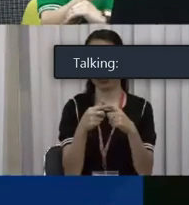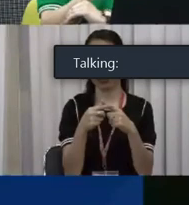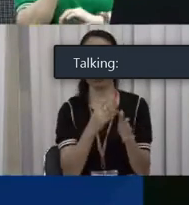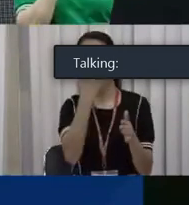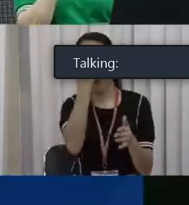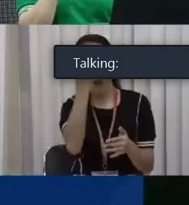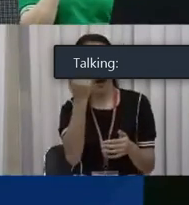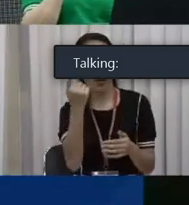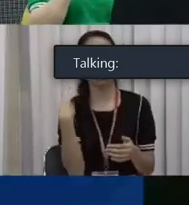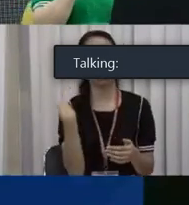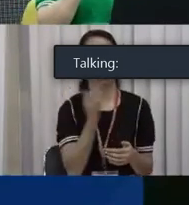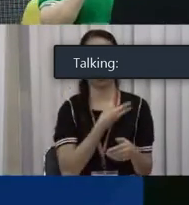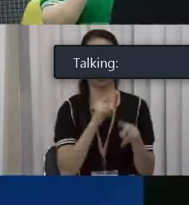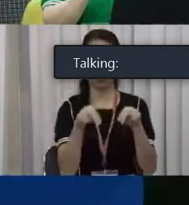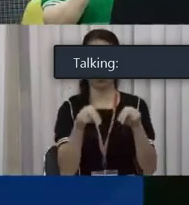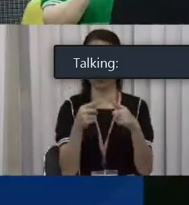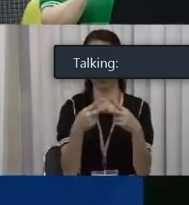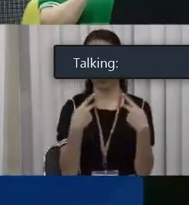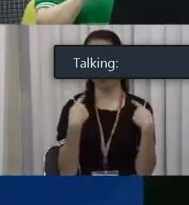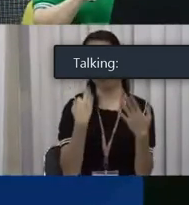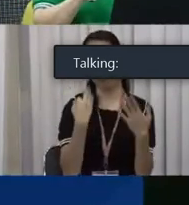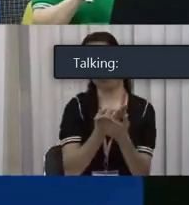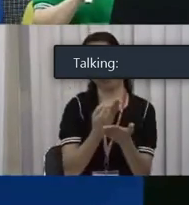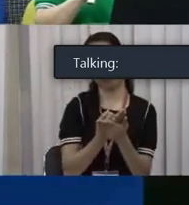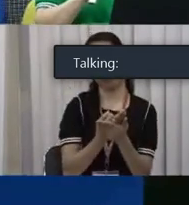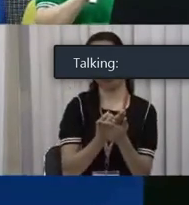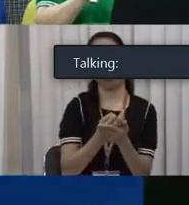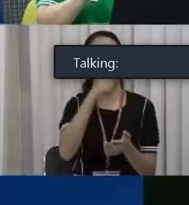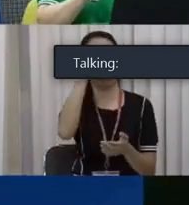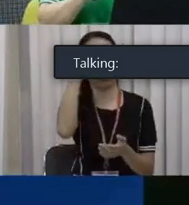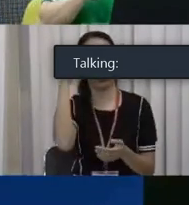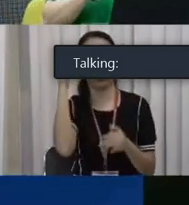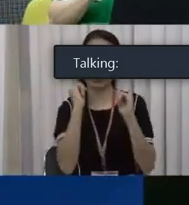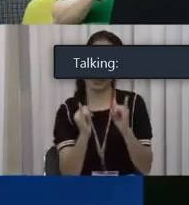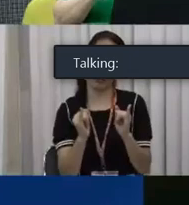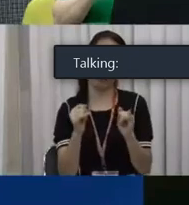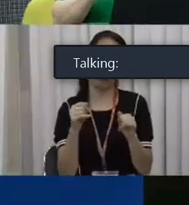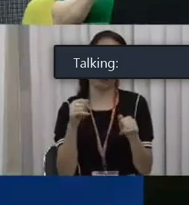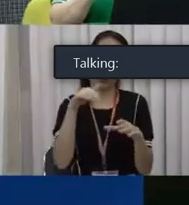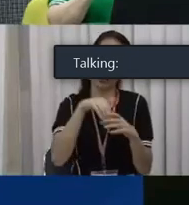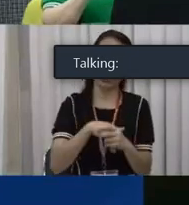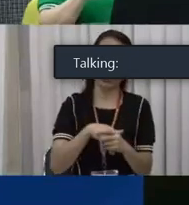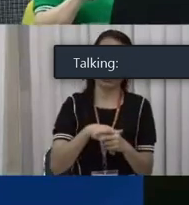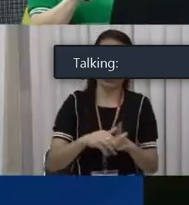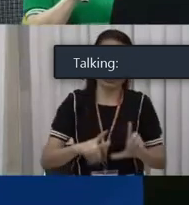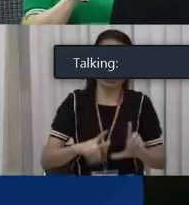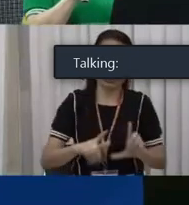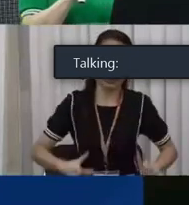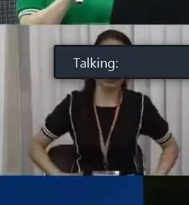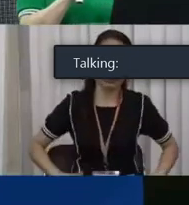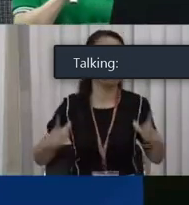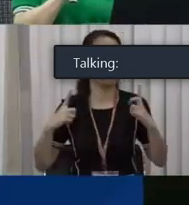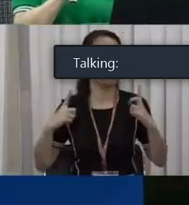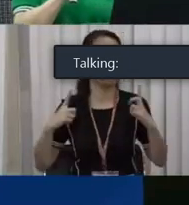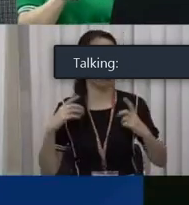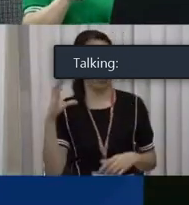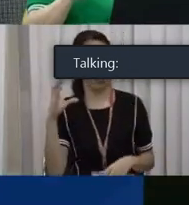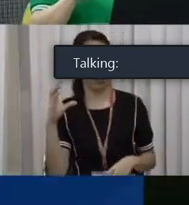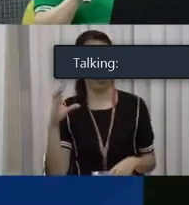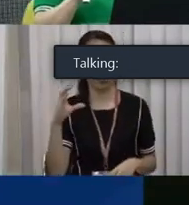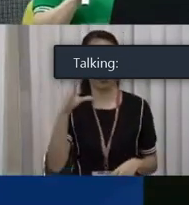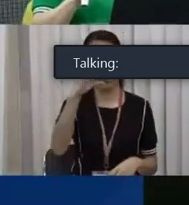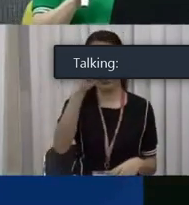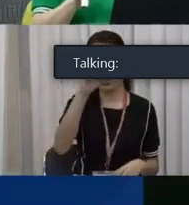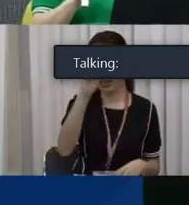nganong kinahanglan nga naay kwarta? Kay og naa ta syudad, ma'am, paliton ra batanan. May lang tong naas probinsya, ma'am,